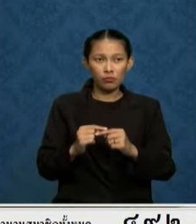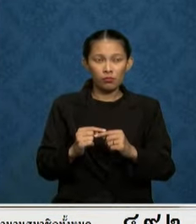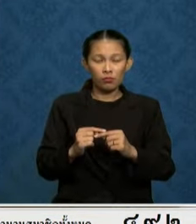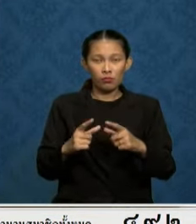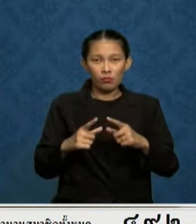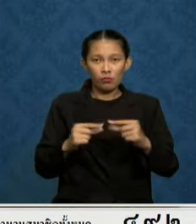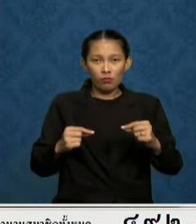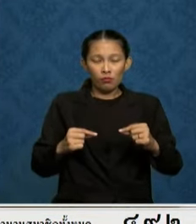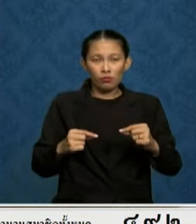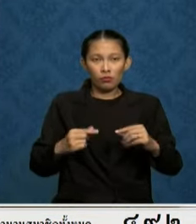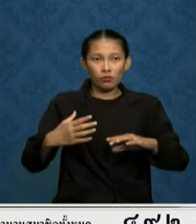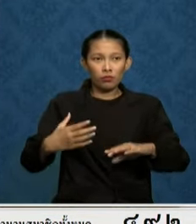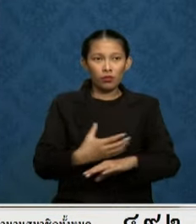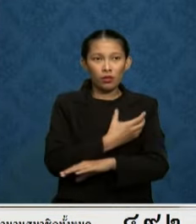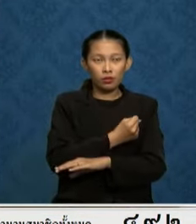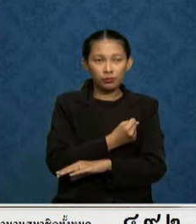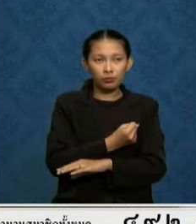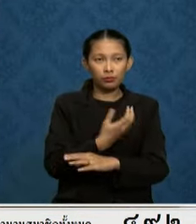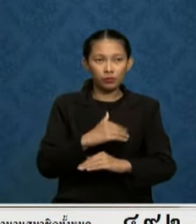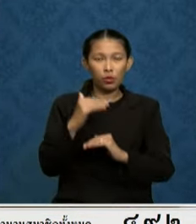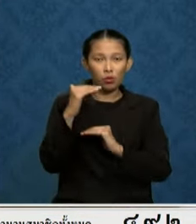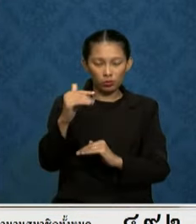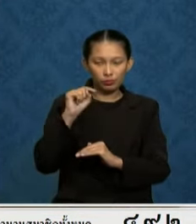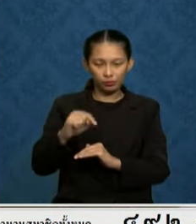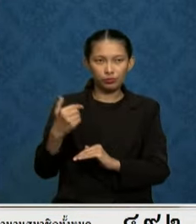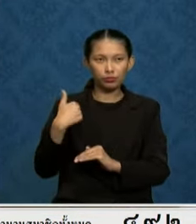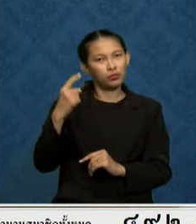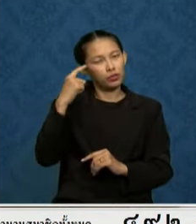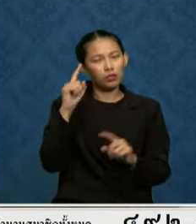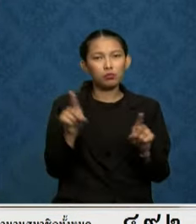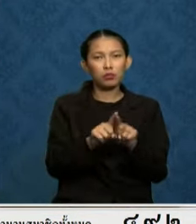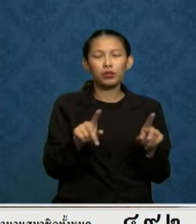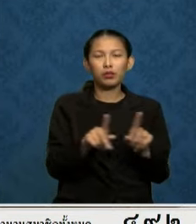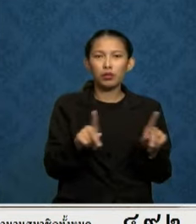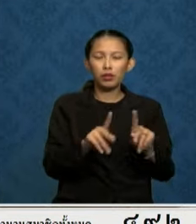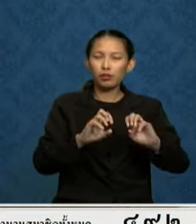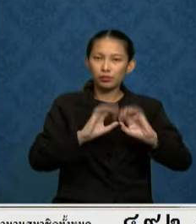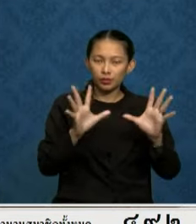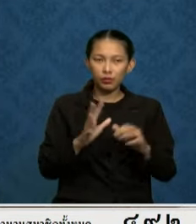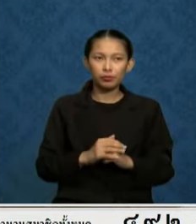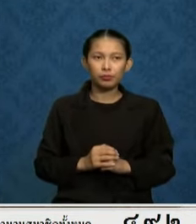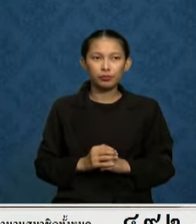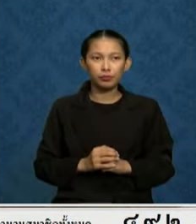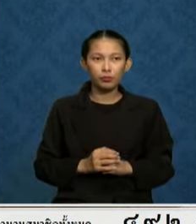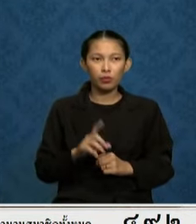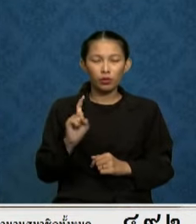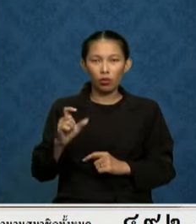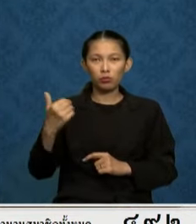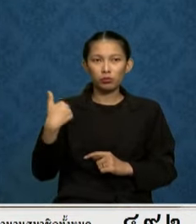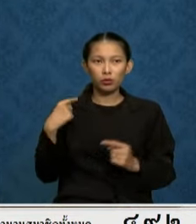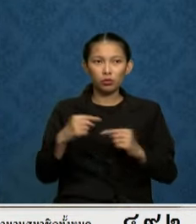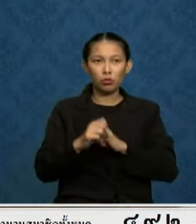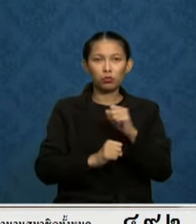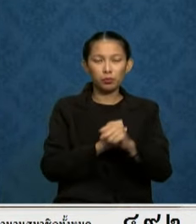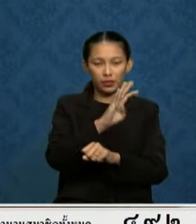ลห Ihnenจุงใจท่างการเมืองและในกอบแลเยเวลาผมเหด้วยกท่านกมีการอยเต็ที่นะครับก็คือต้องเกิดขึใชวงปี